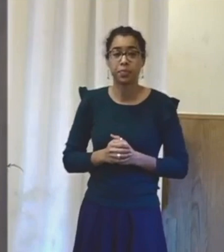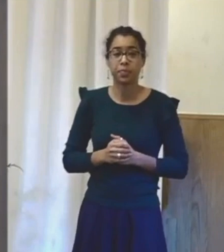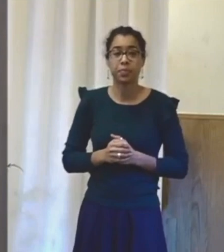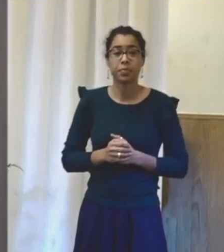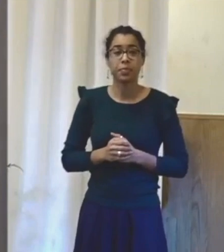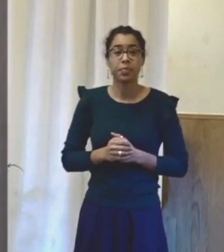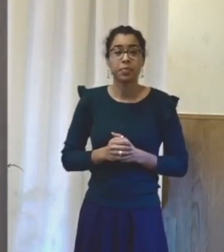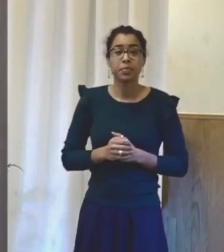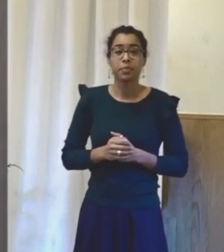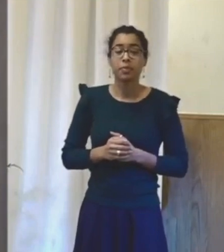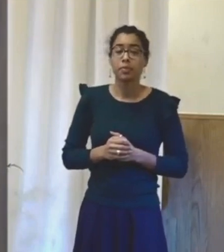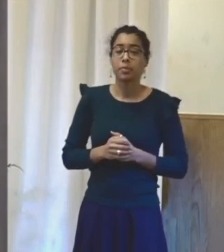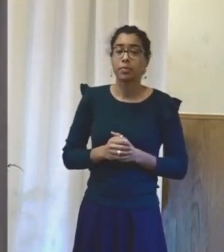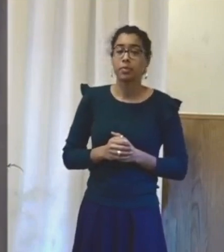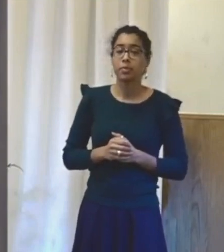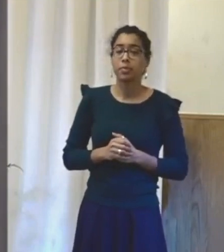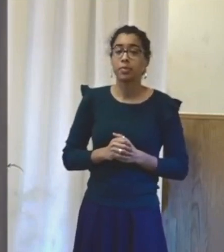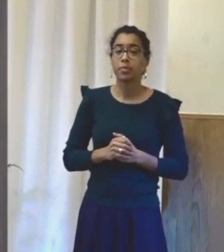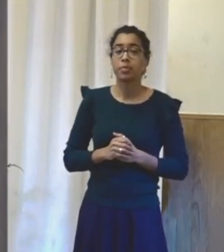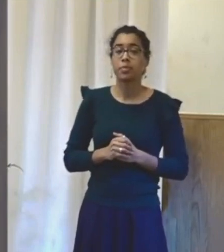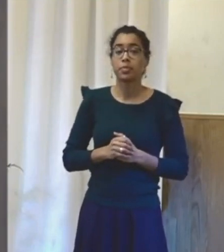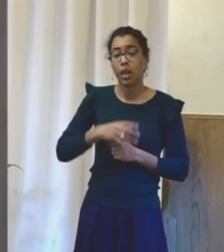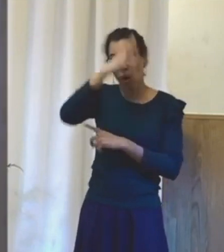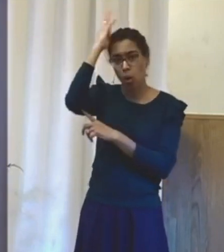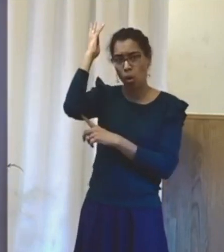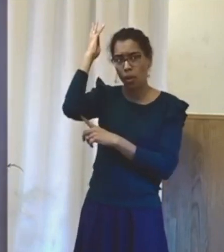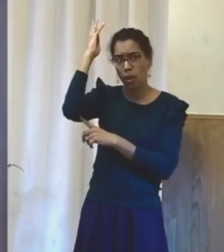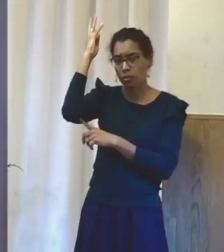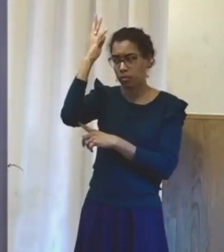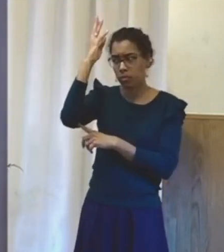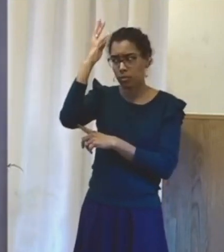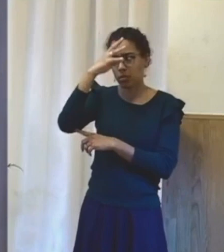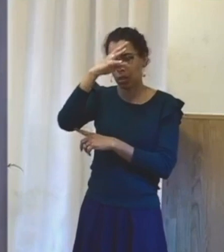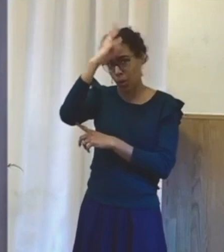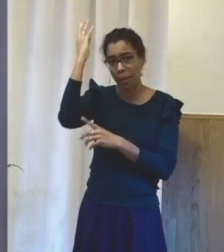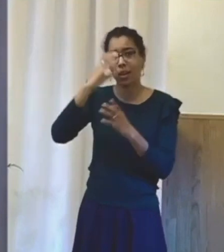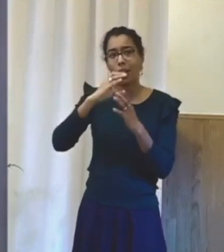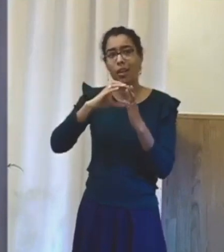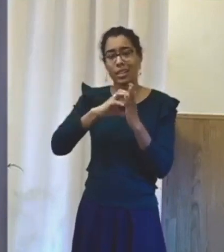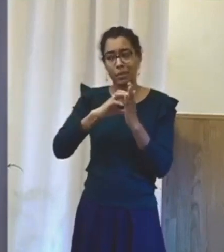Et le chapitre 12 de Romains 16, du moins chapitre 12